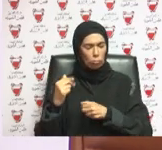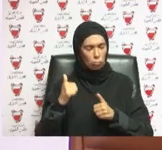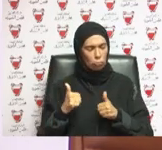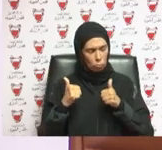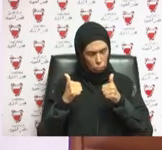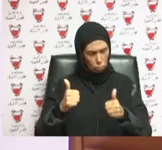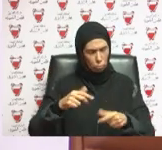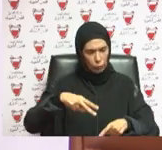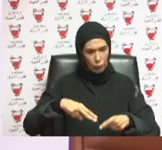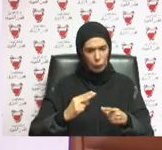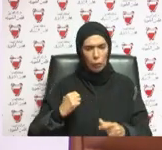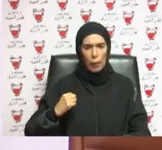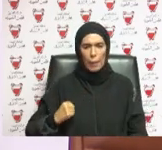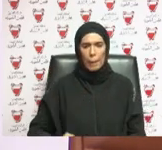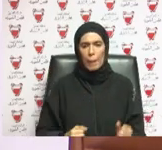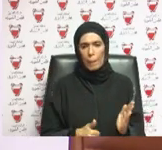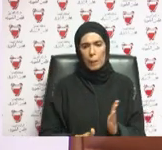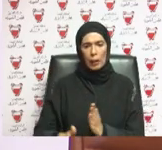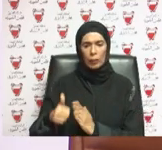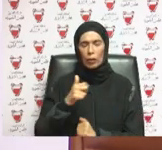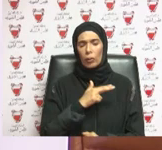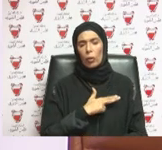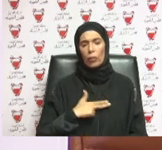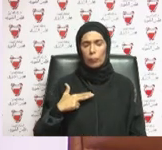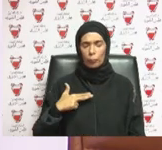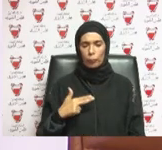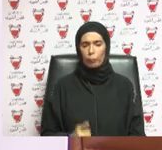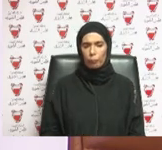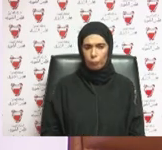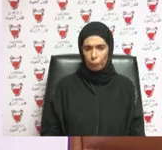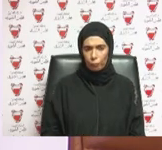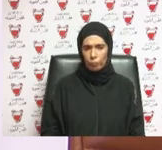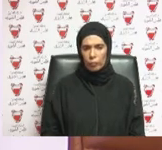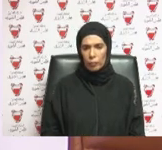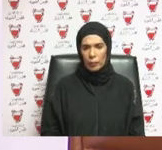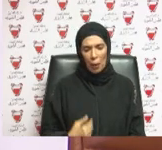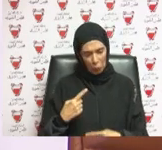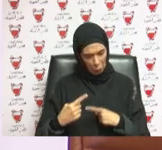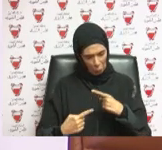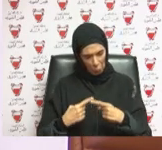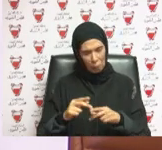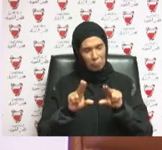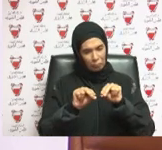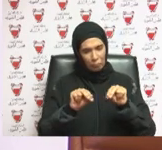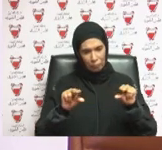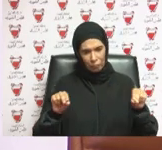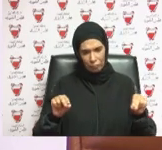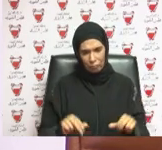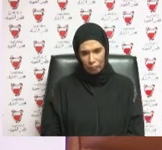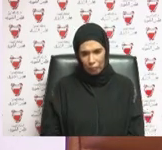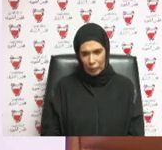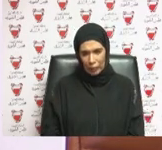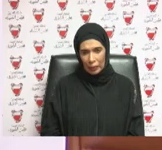الله البحرين وقيادة الحكومة في هذا الجانب، كما عهدنا مما رأيناه فعلا من